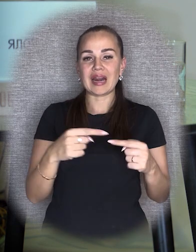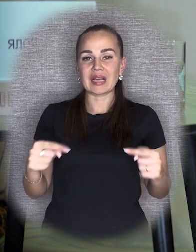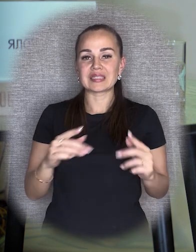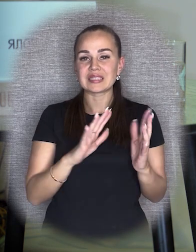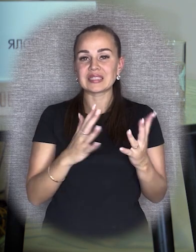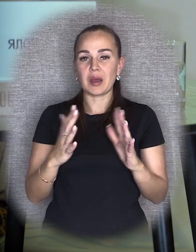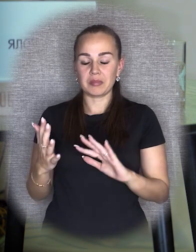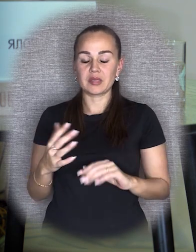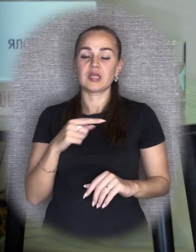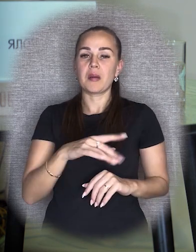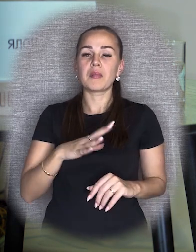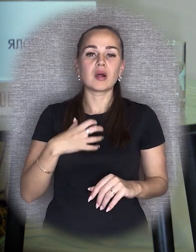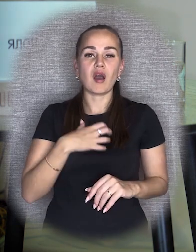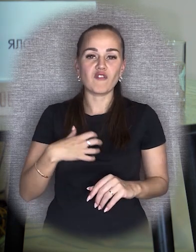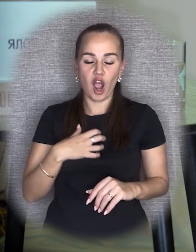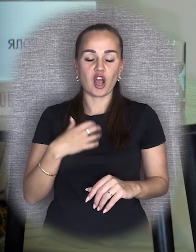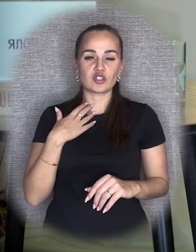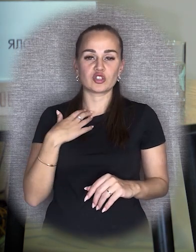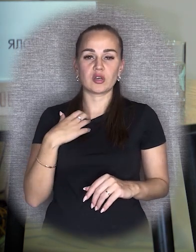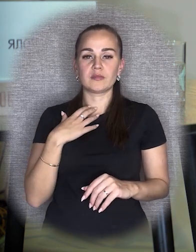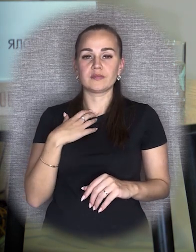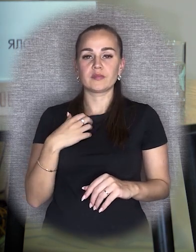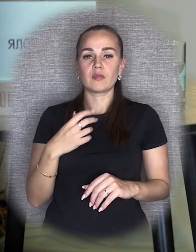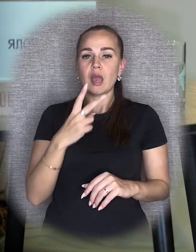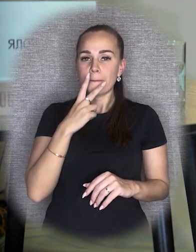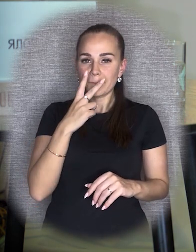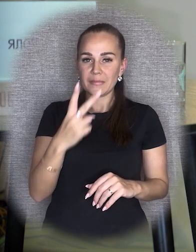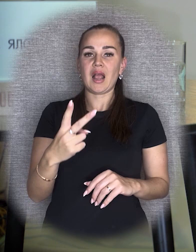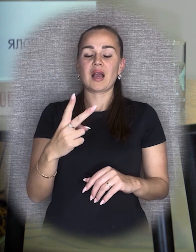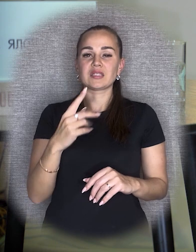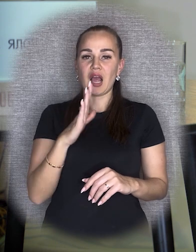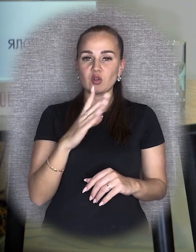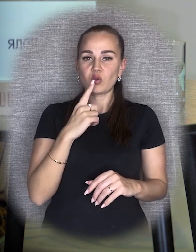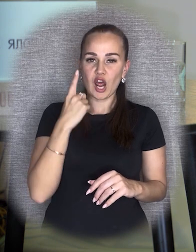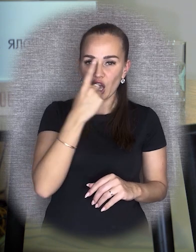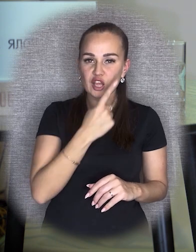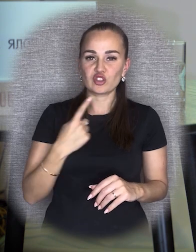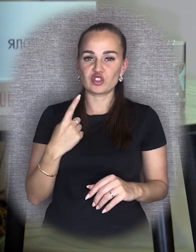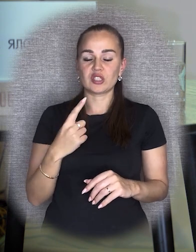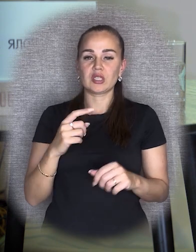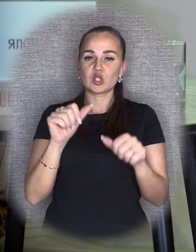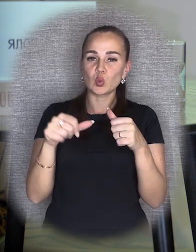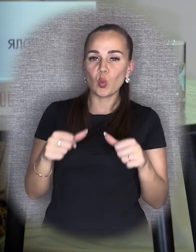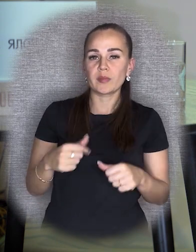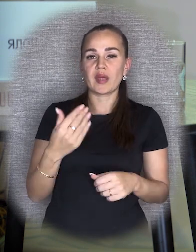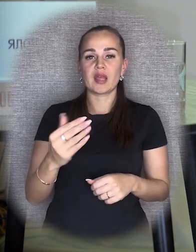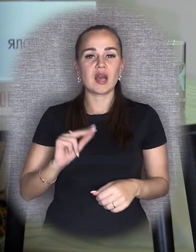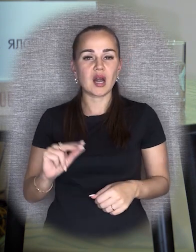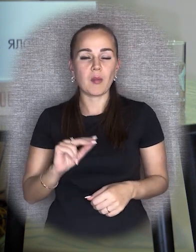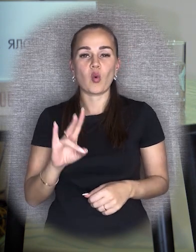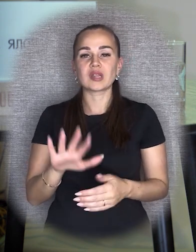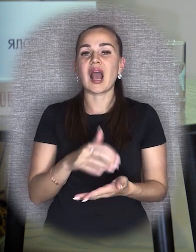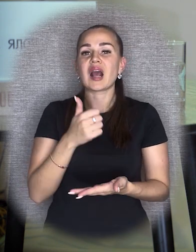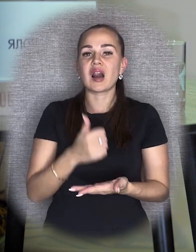важно сакцентировать внимание на личностях скульпторов, на их работах, на главных